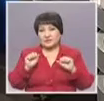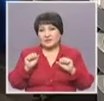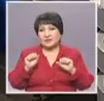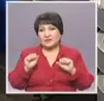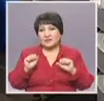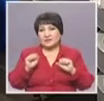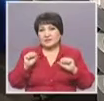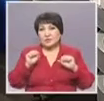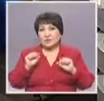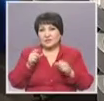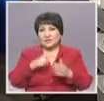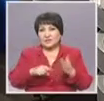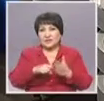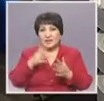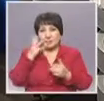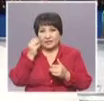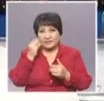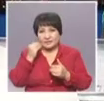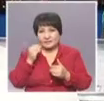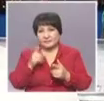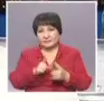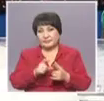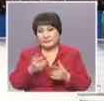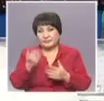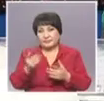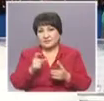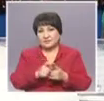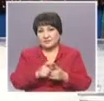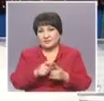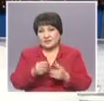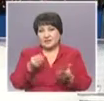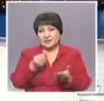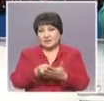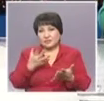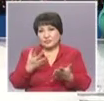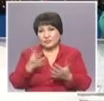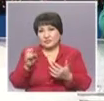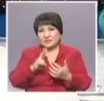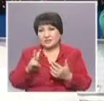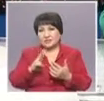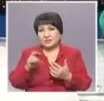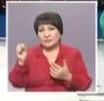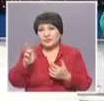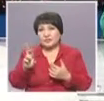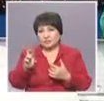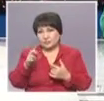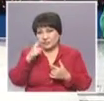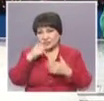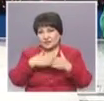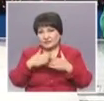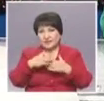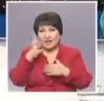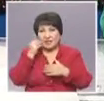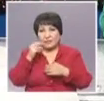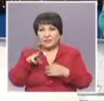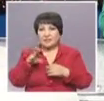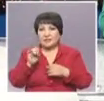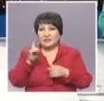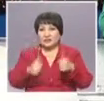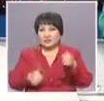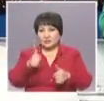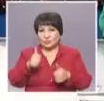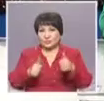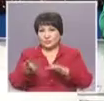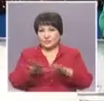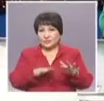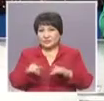слово. Құрметті Найзабек Бекетұлы, жалпы жақында Алматы туры өтпекші. Бұл өзге